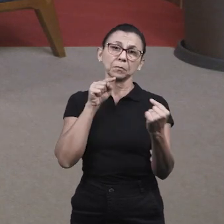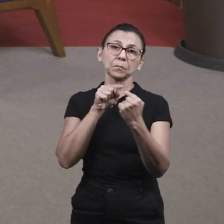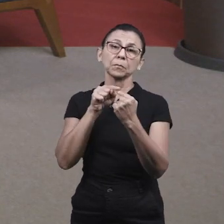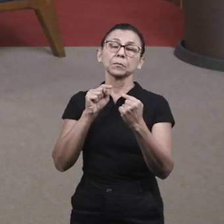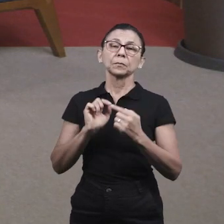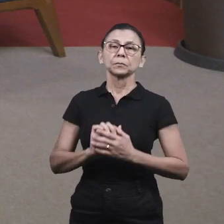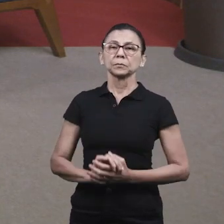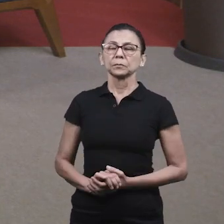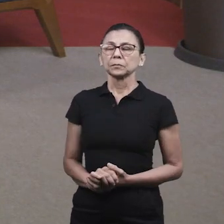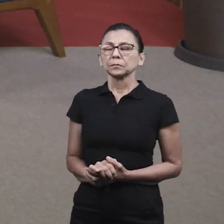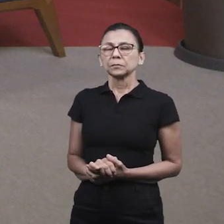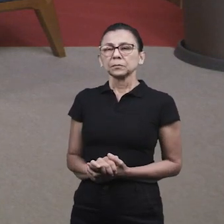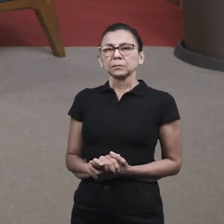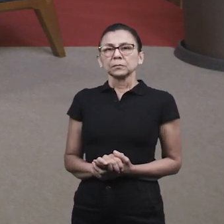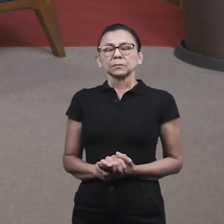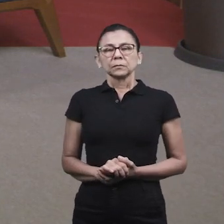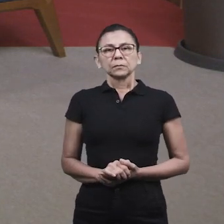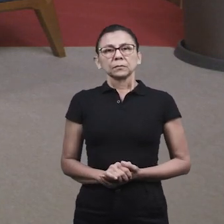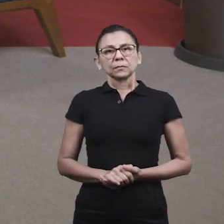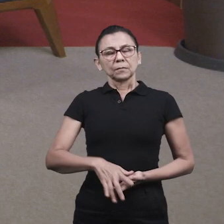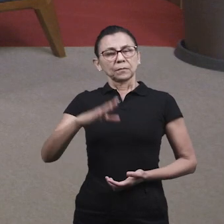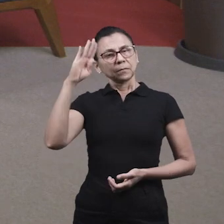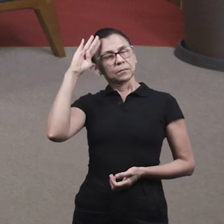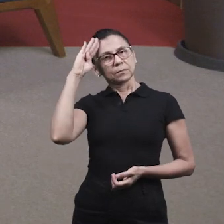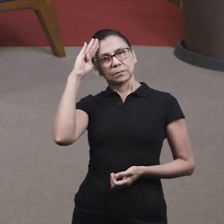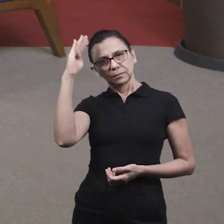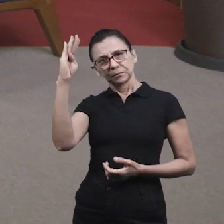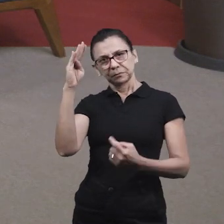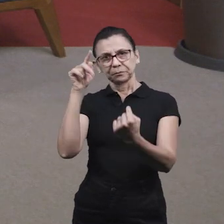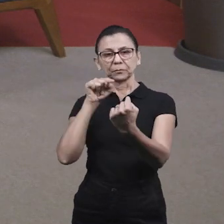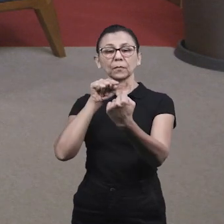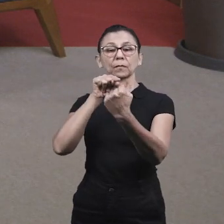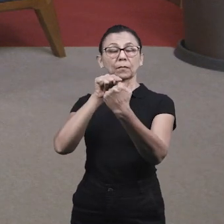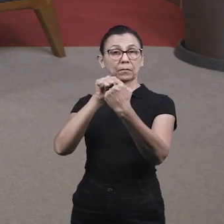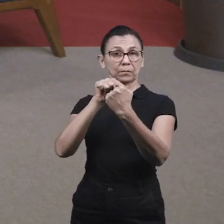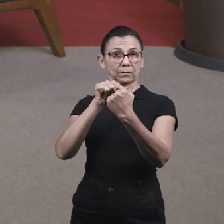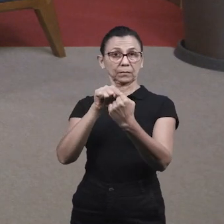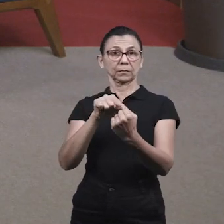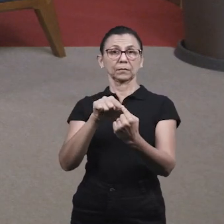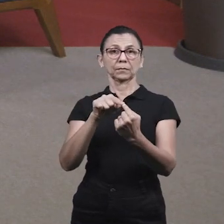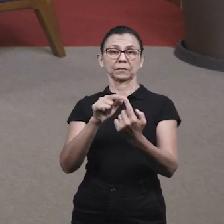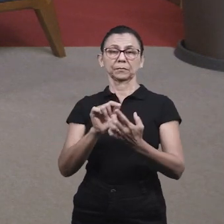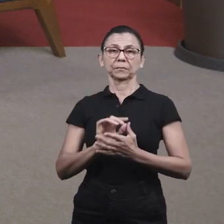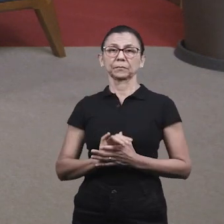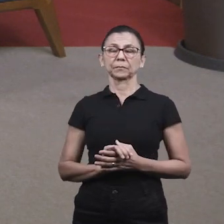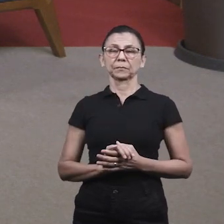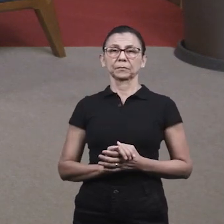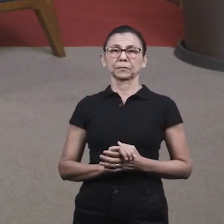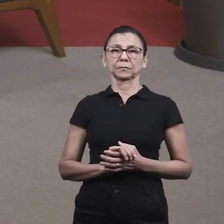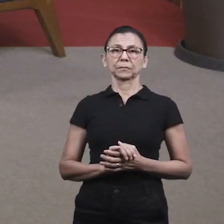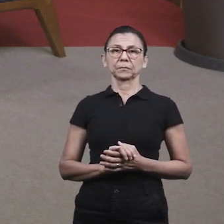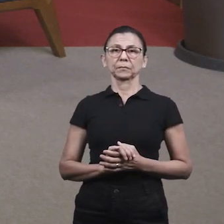sur la proposition des Écritures. Quel est l'objectif de la Bible? Va été écrit.